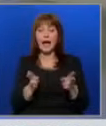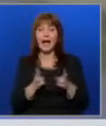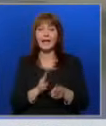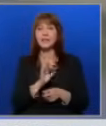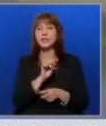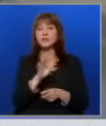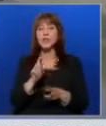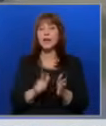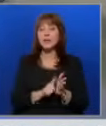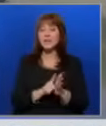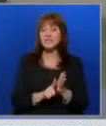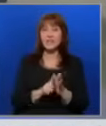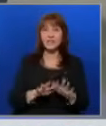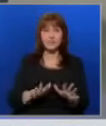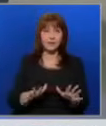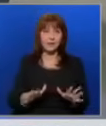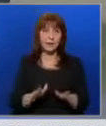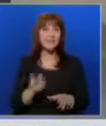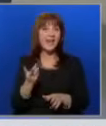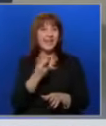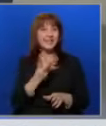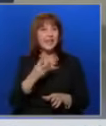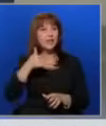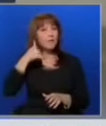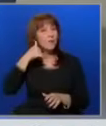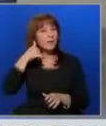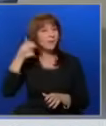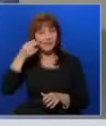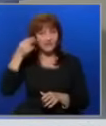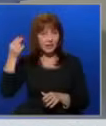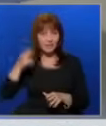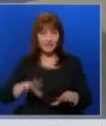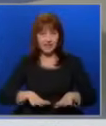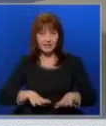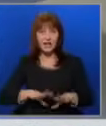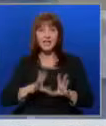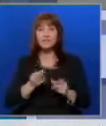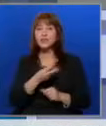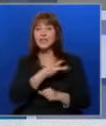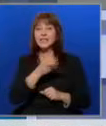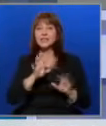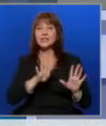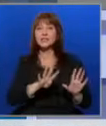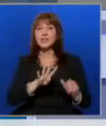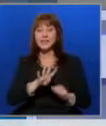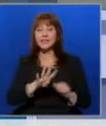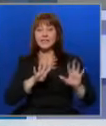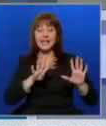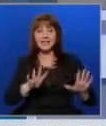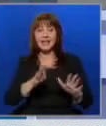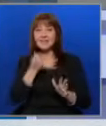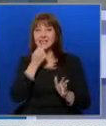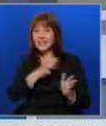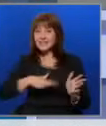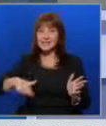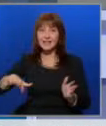извънредни ситуации. По обяд абонатите на трите мобилни оператора в града и всички 349 населени места на областта